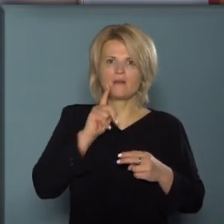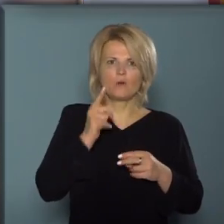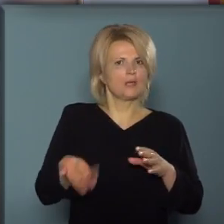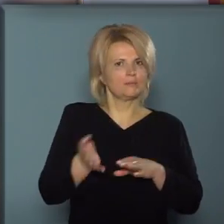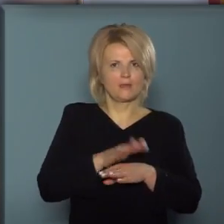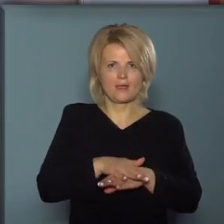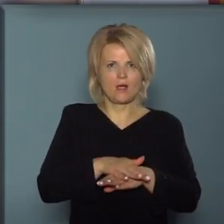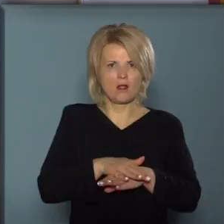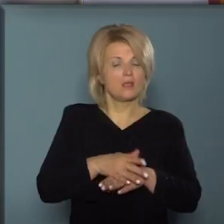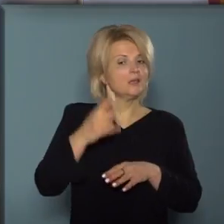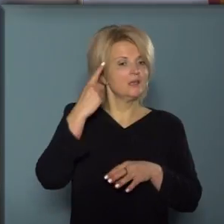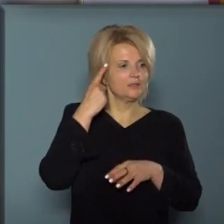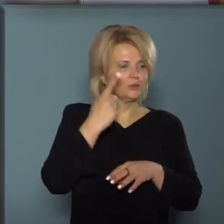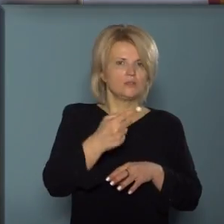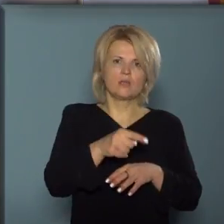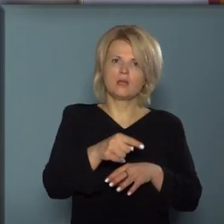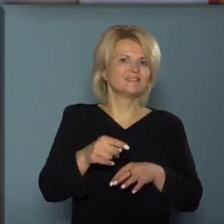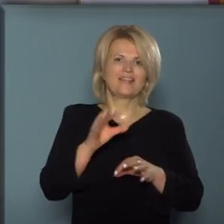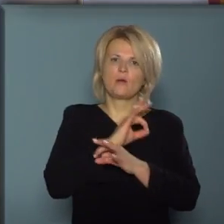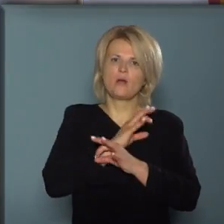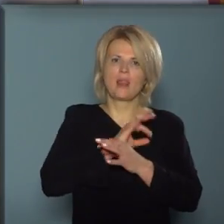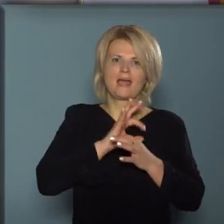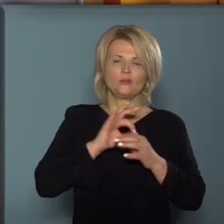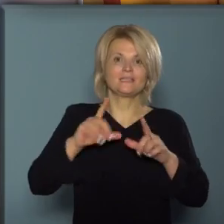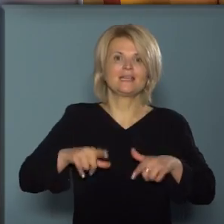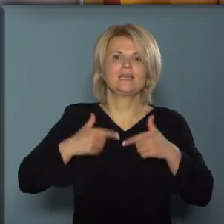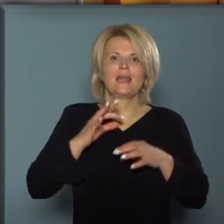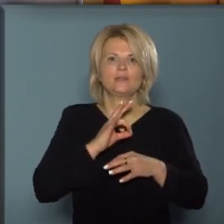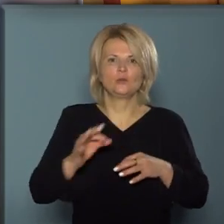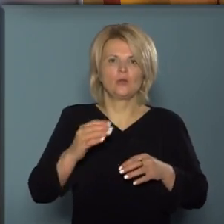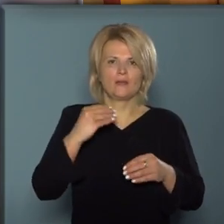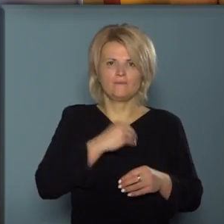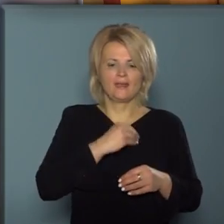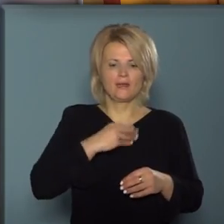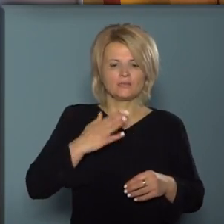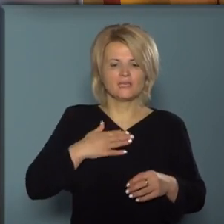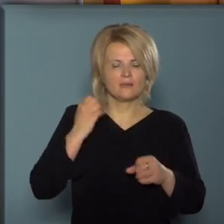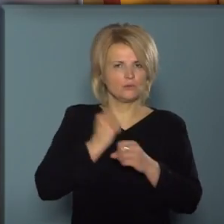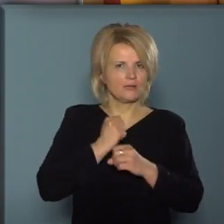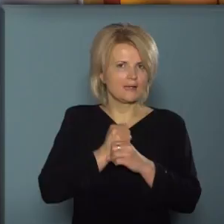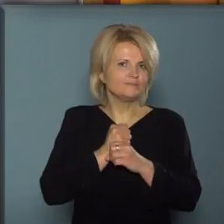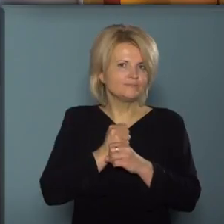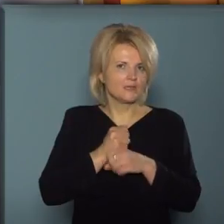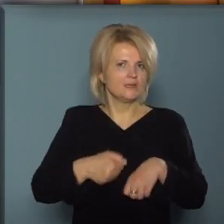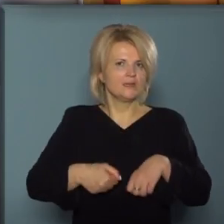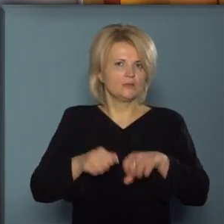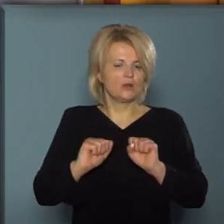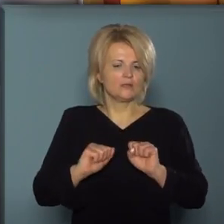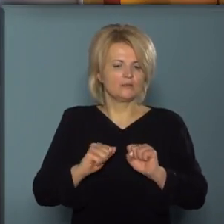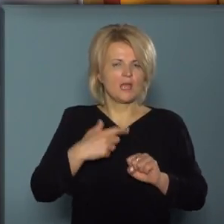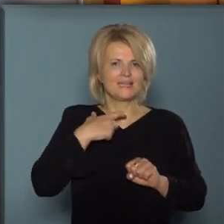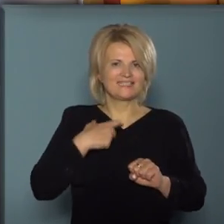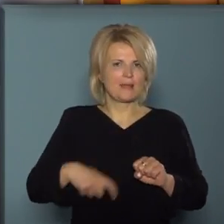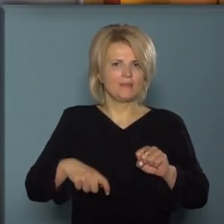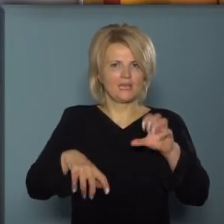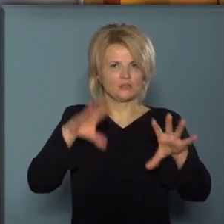abba, meg fognak halni. Hiszen pontosan tudja, hogy ők nem a haláltól, az élettől félnek. Az én pályafutásom az tulajdonképpen